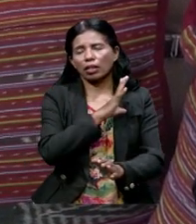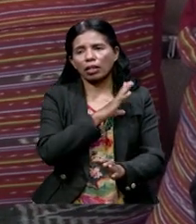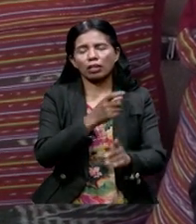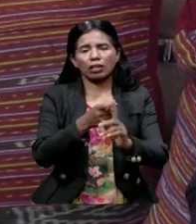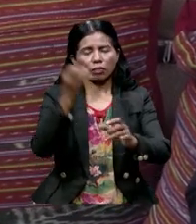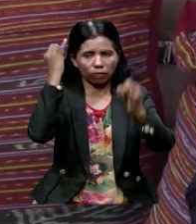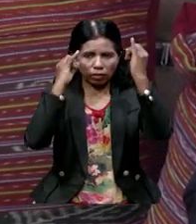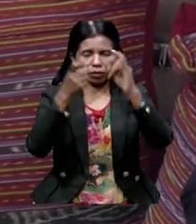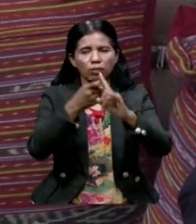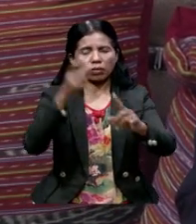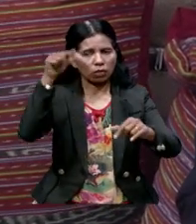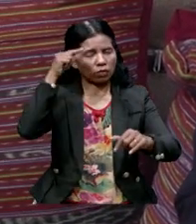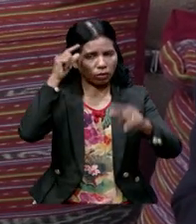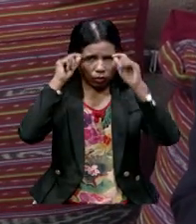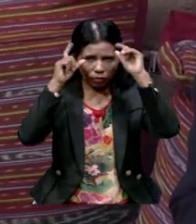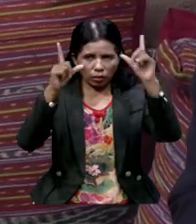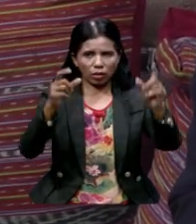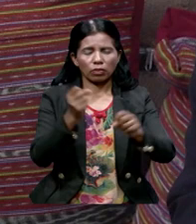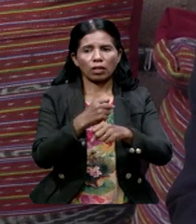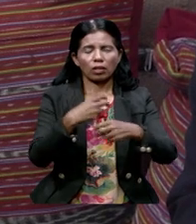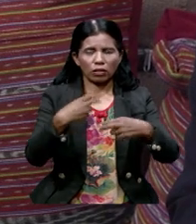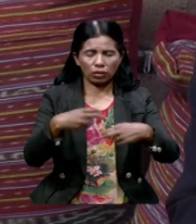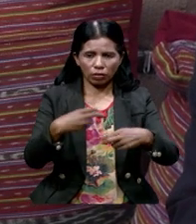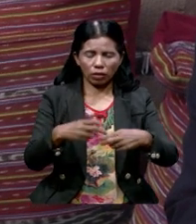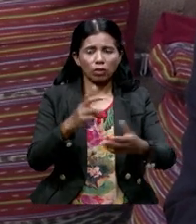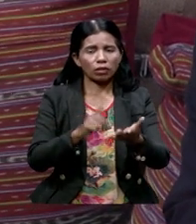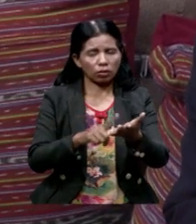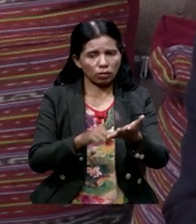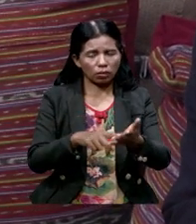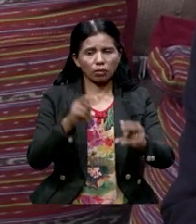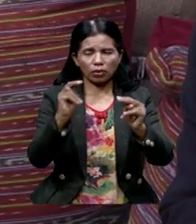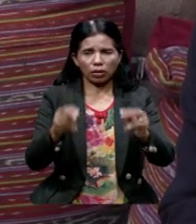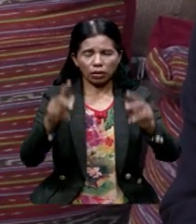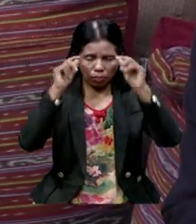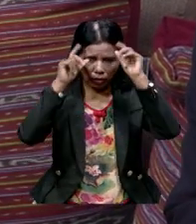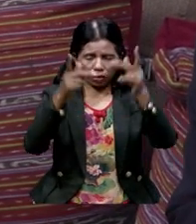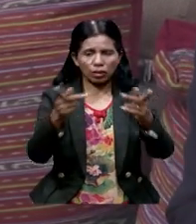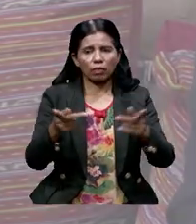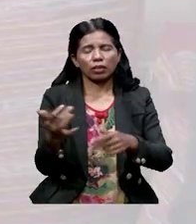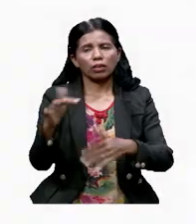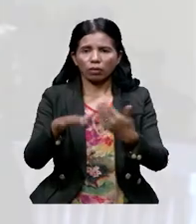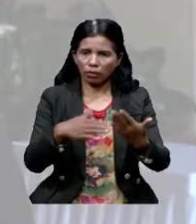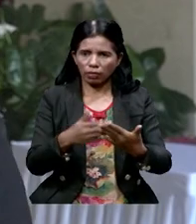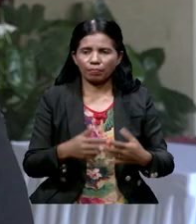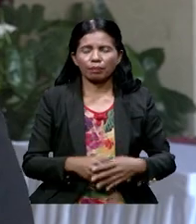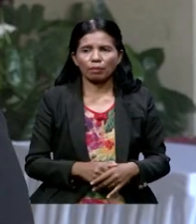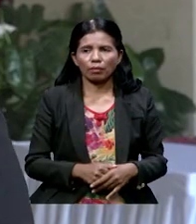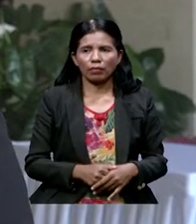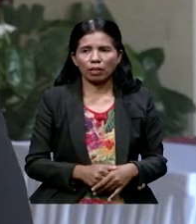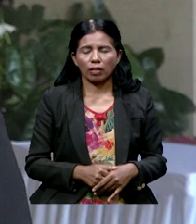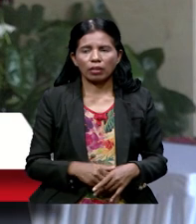governo Timor-Leste nian, a tu halo discussão com a necessidade Timor-Leste ni a área sirane. Pesan daripada